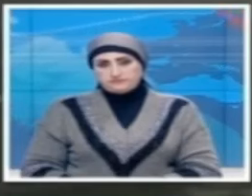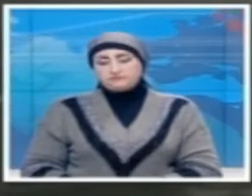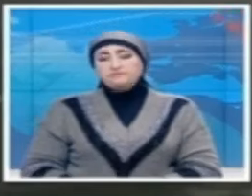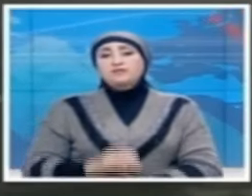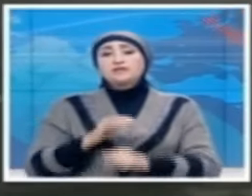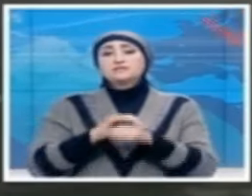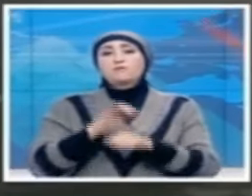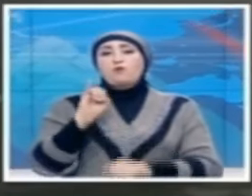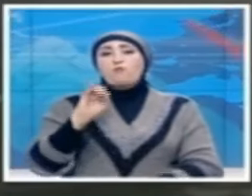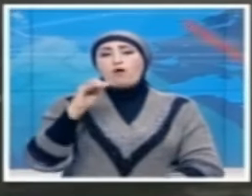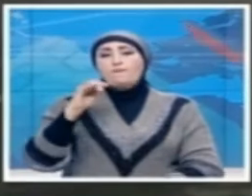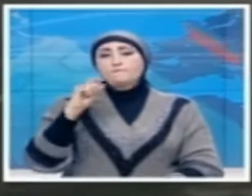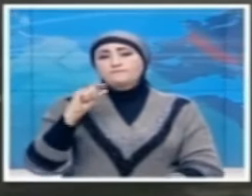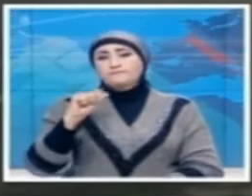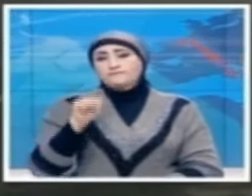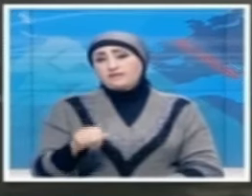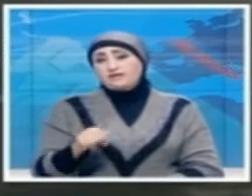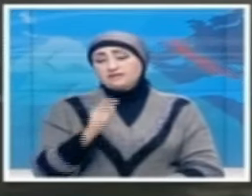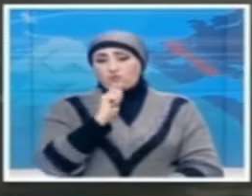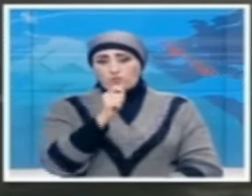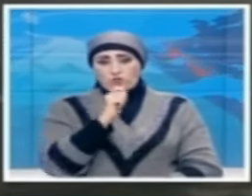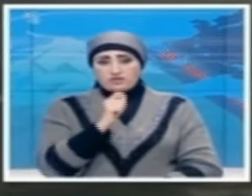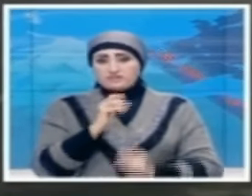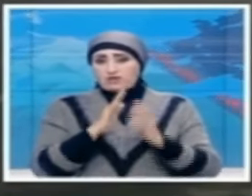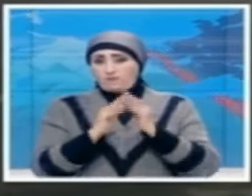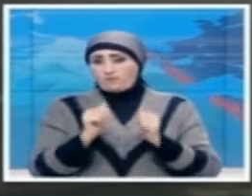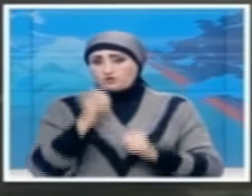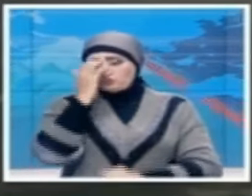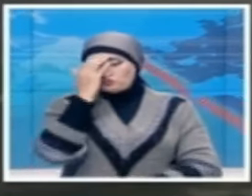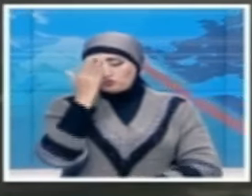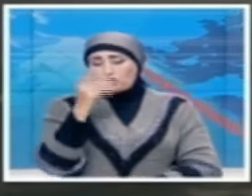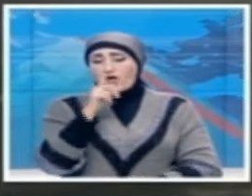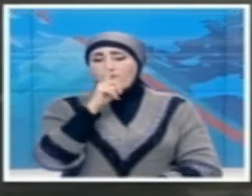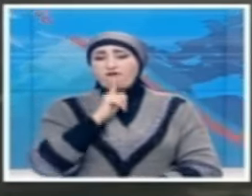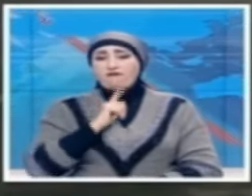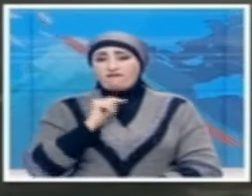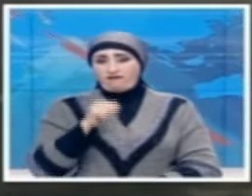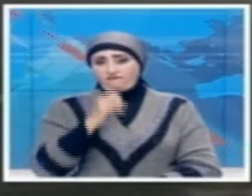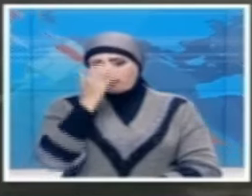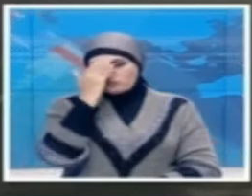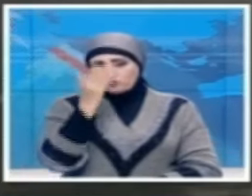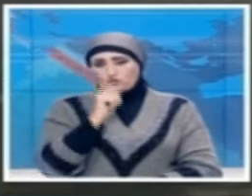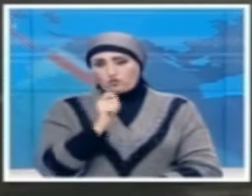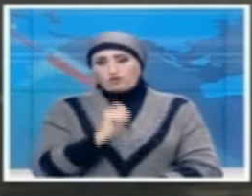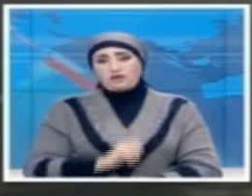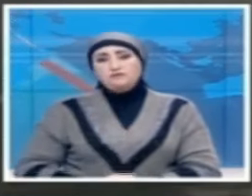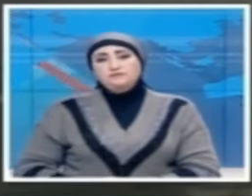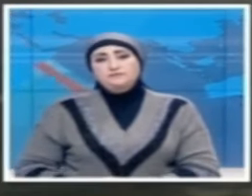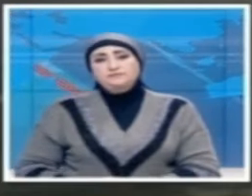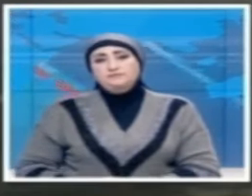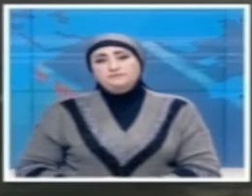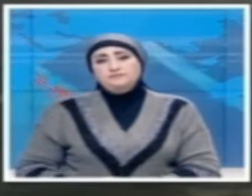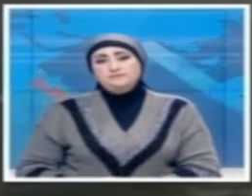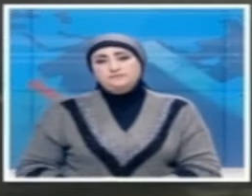الزميل محمد عبد الصبور مراسل أخبار مصر كنت معنا مباشرة من مدينة العريش، شكرا جزيلا لك.